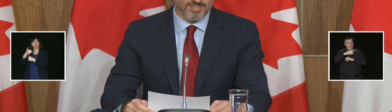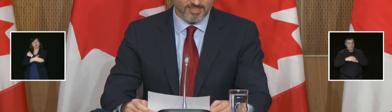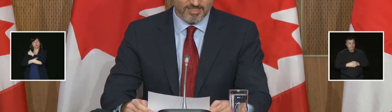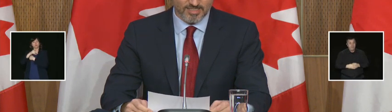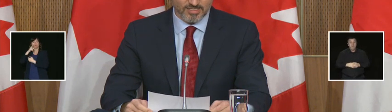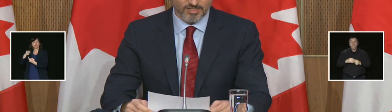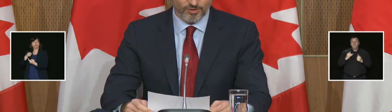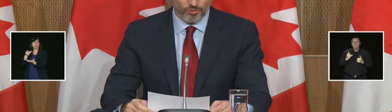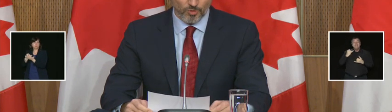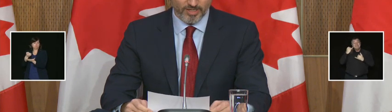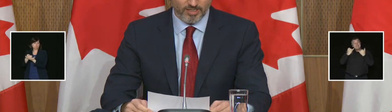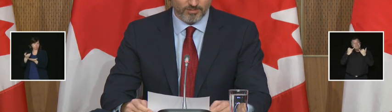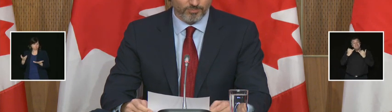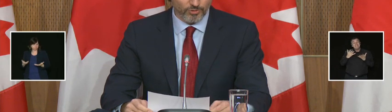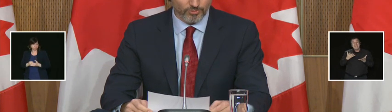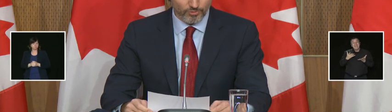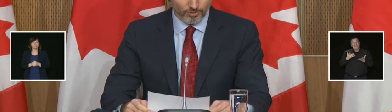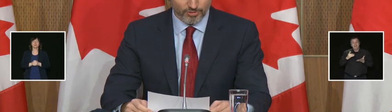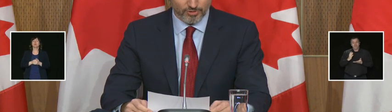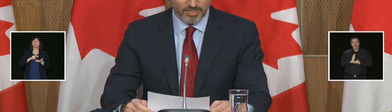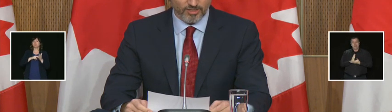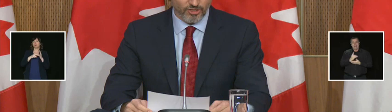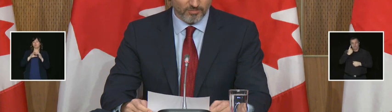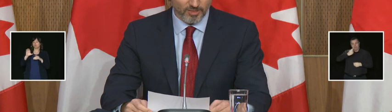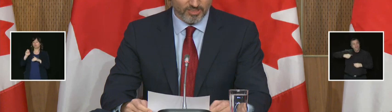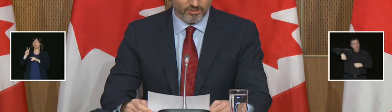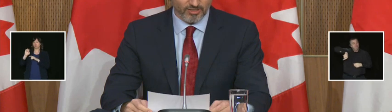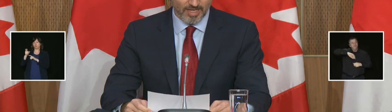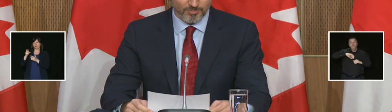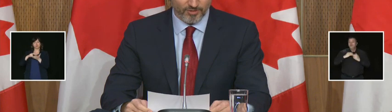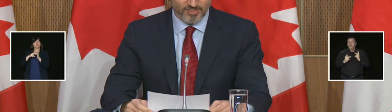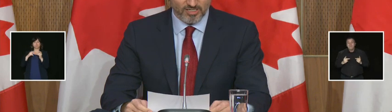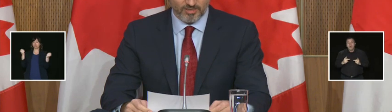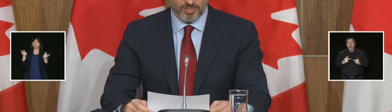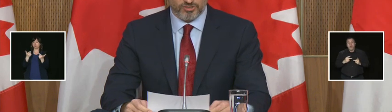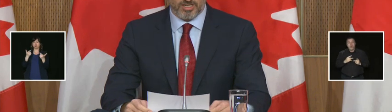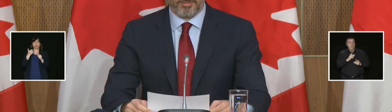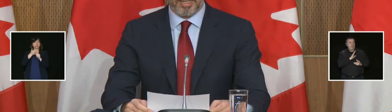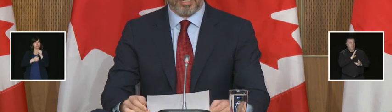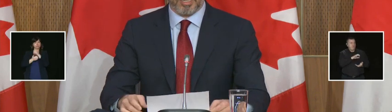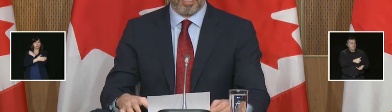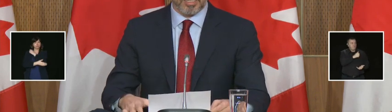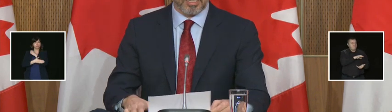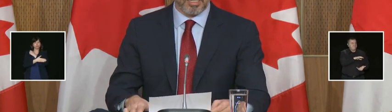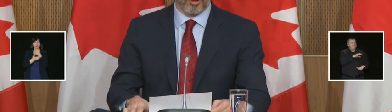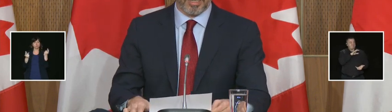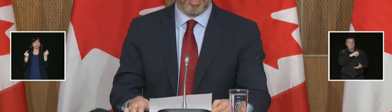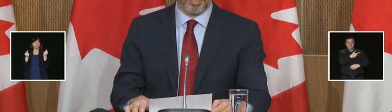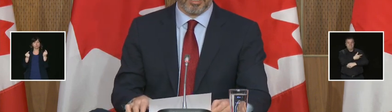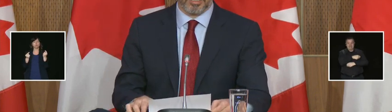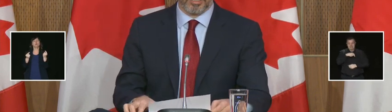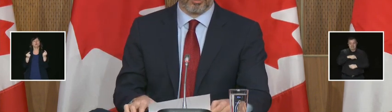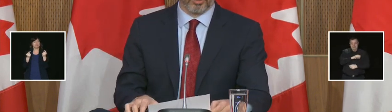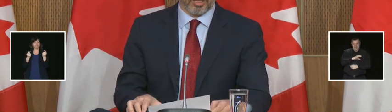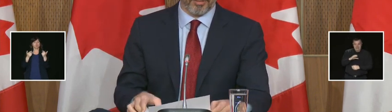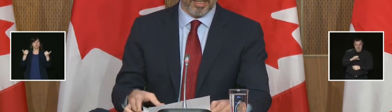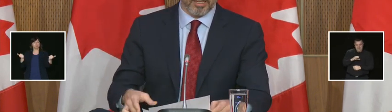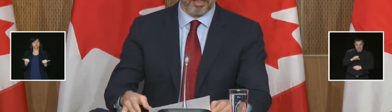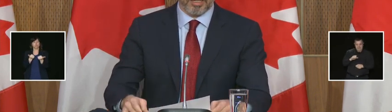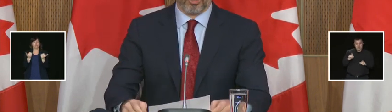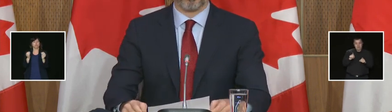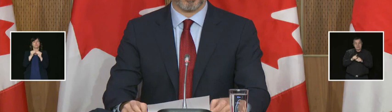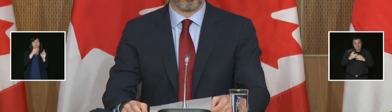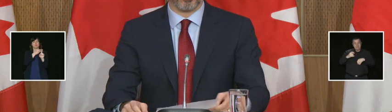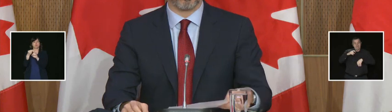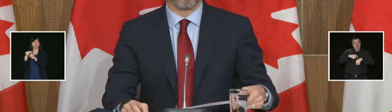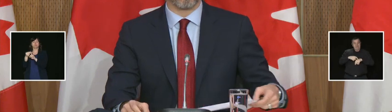cette initiative d'un moyen pour nous tous d'augmenter notre approvisionnement en vaccins ici au canada tout en veillant